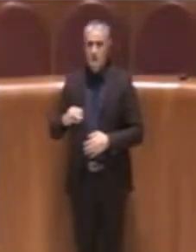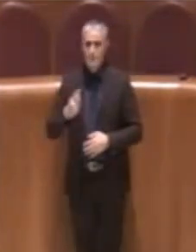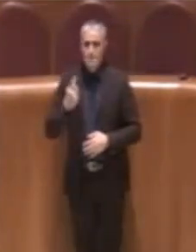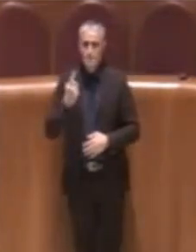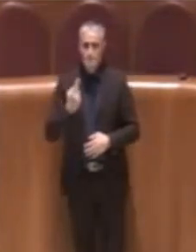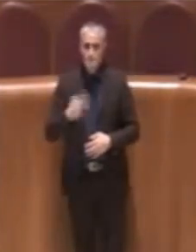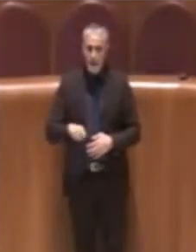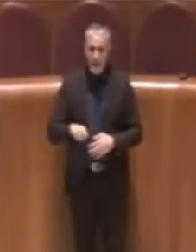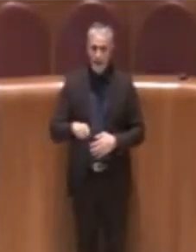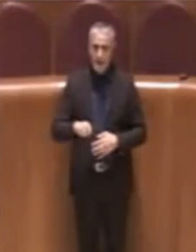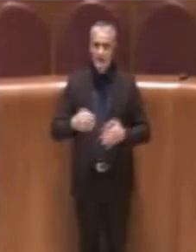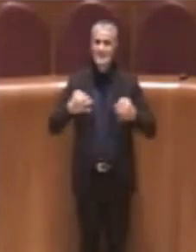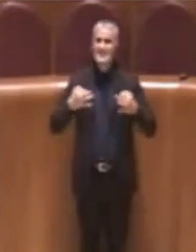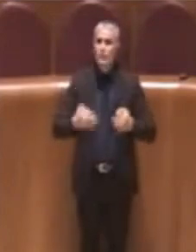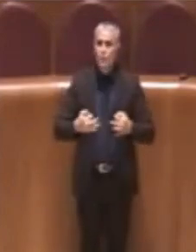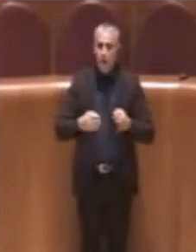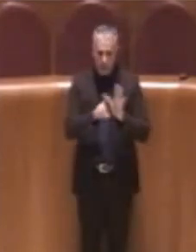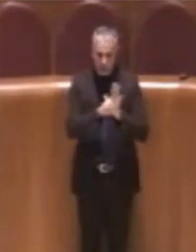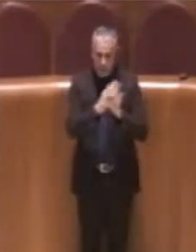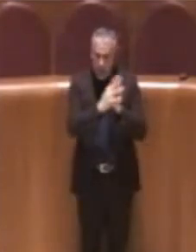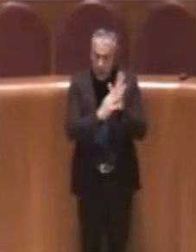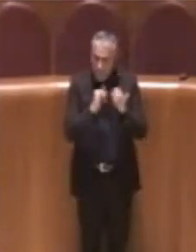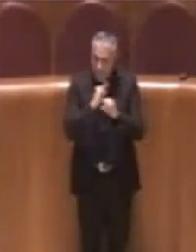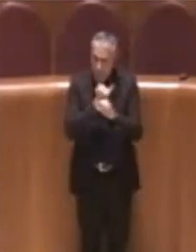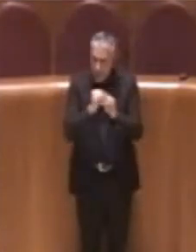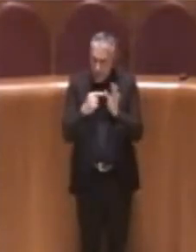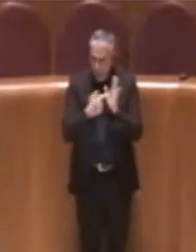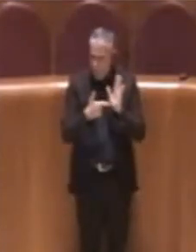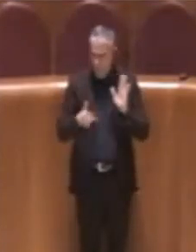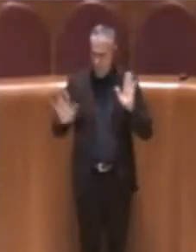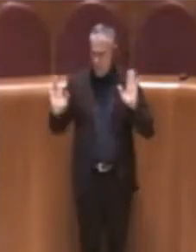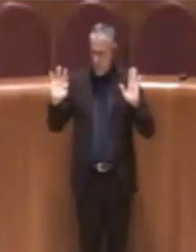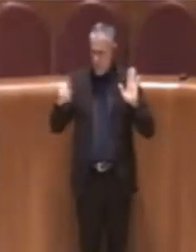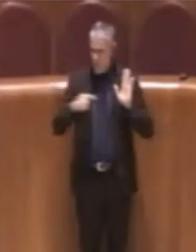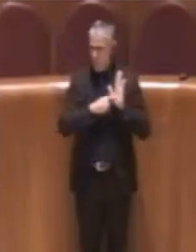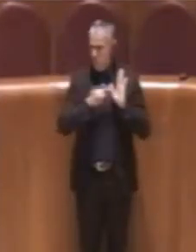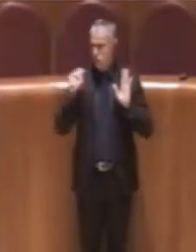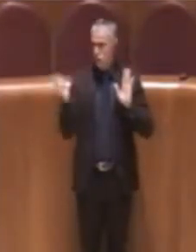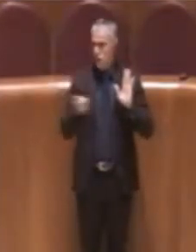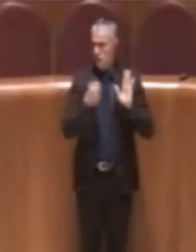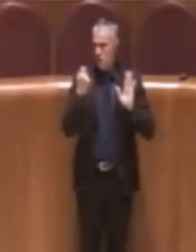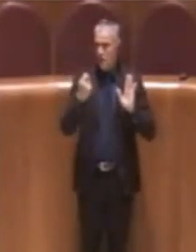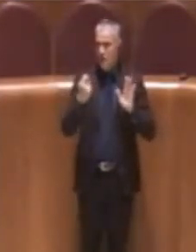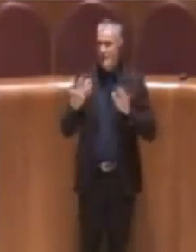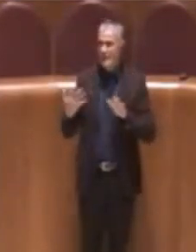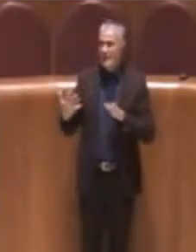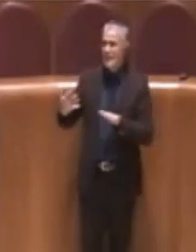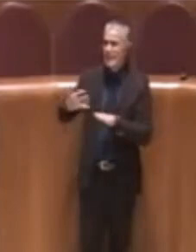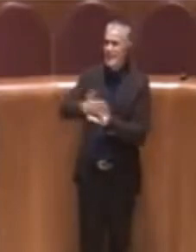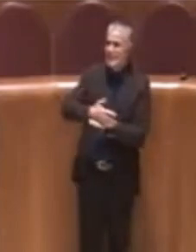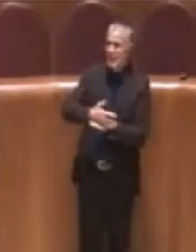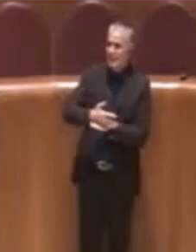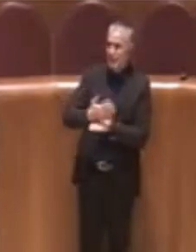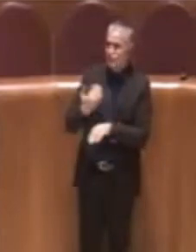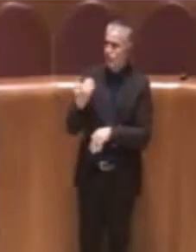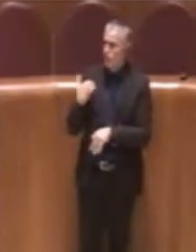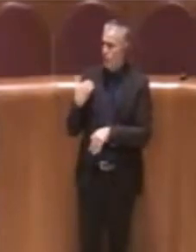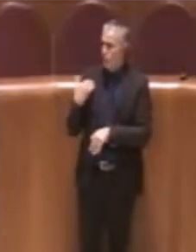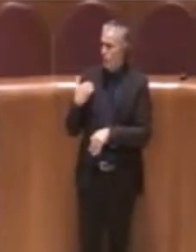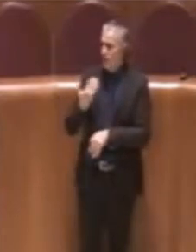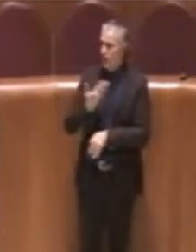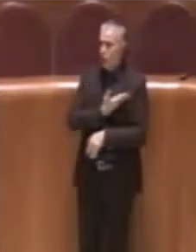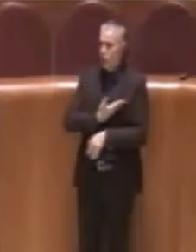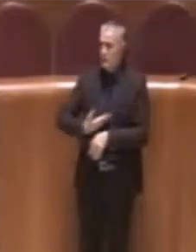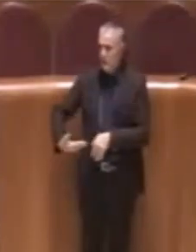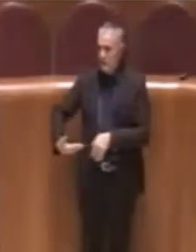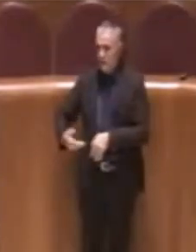dei criteri di sicurezza? La delibera non ne parla proprio. Cioè, io non riesco a capire l'intervento del